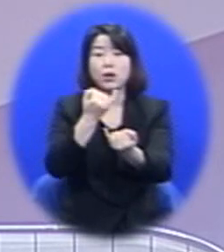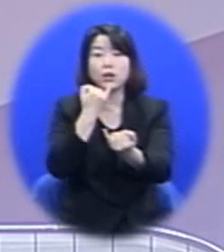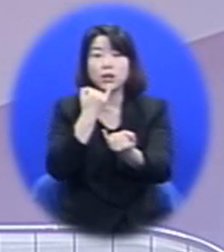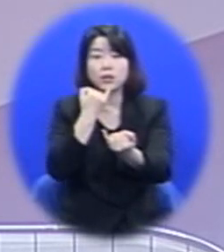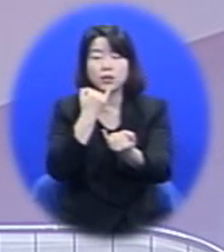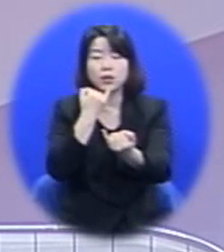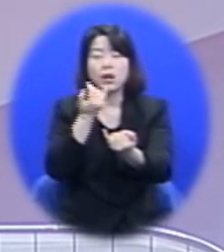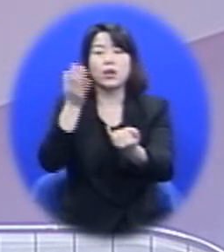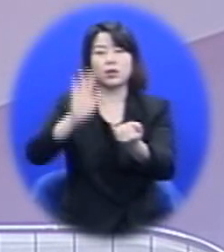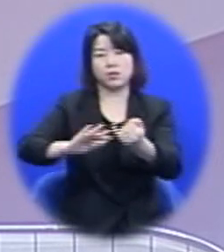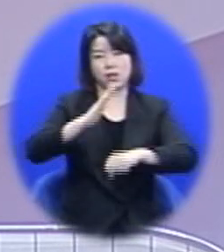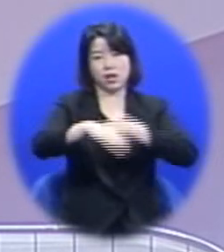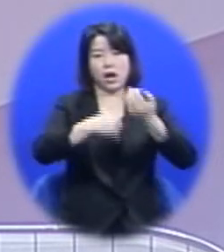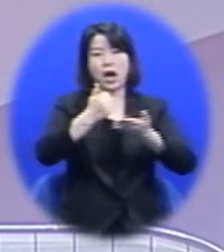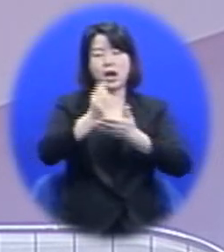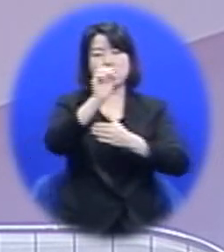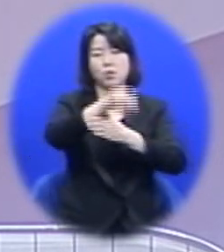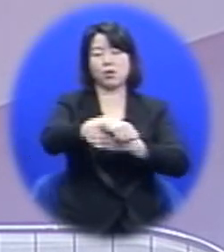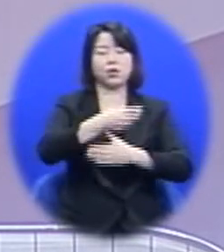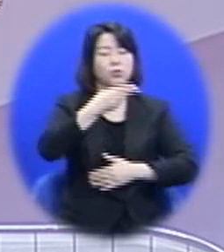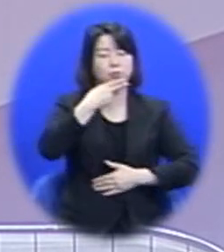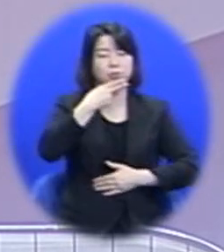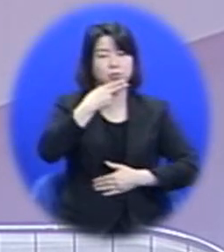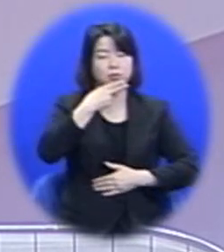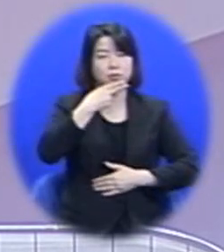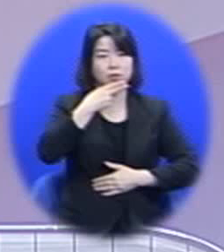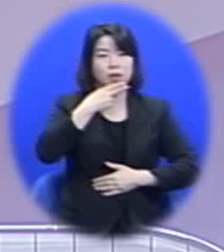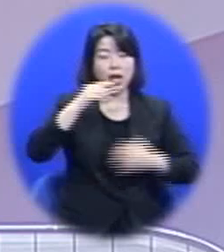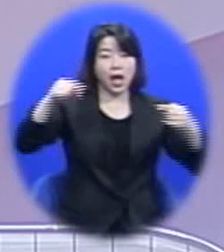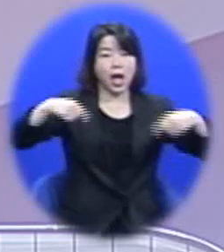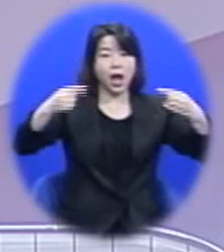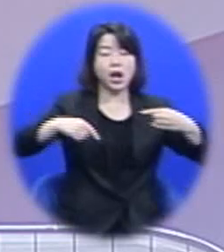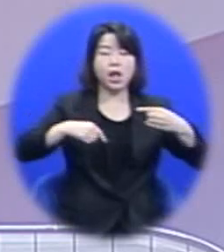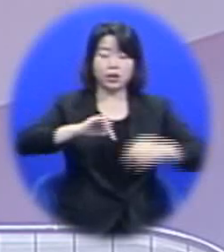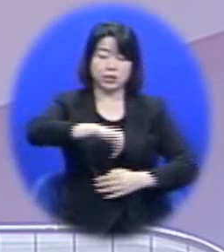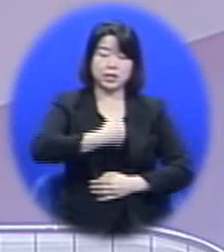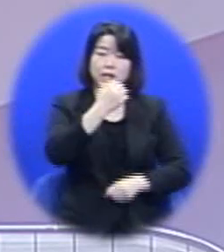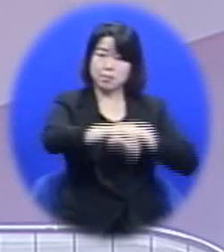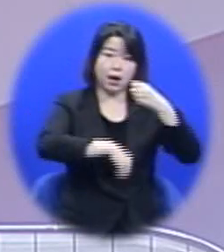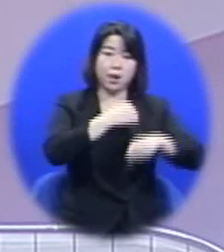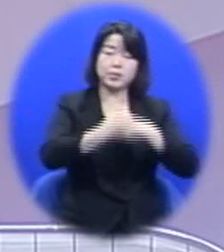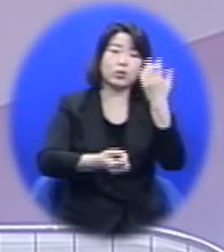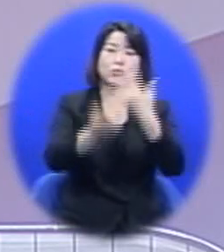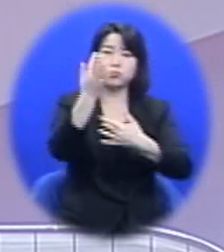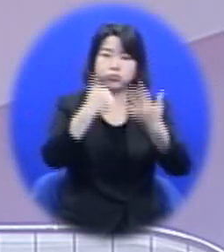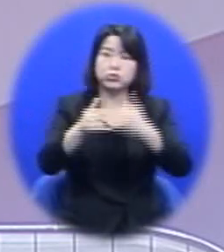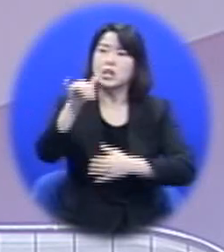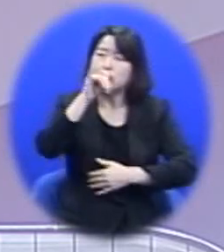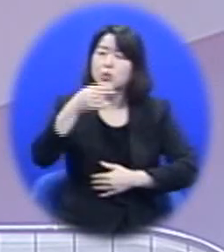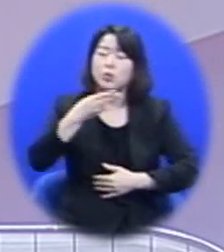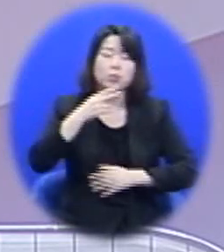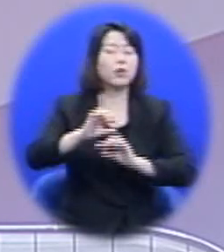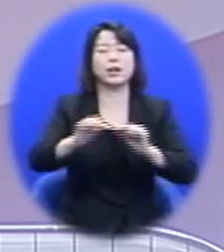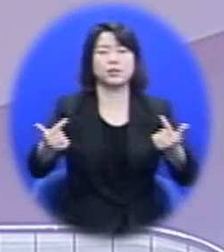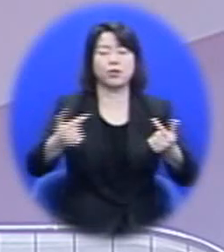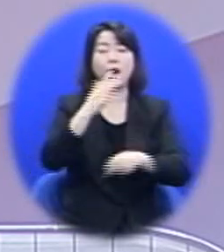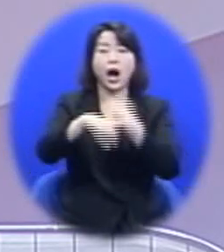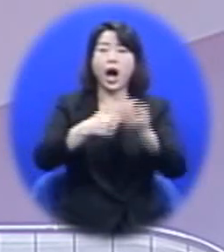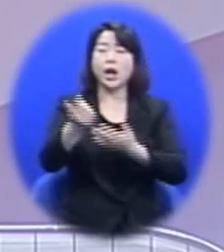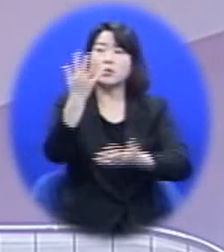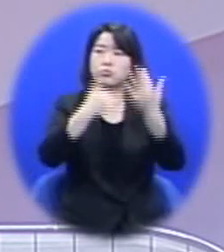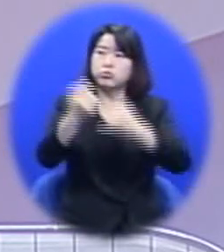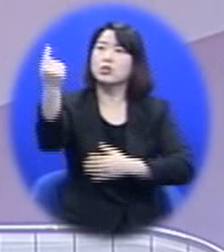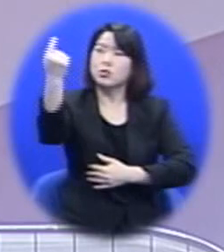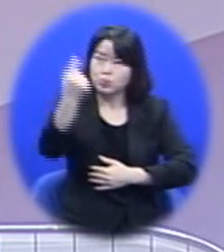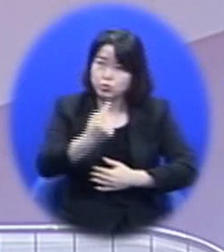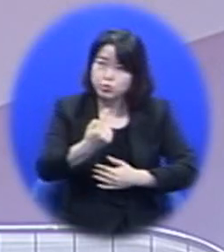않는 겁니다. 엘리야는 자기 마음대로 불을 내리고 안 내리고 한 사람이 아닙니다. 하나님이 불을 내리시니까